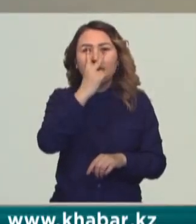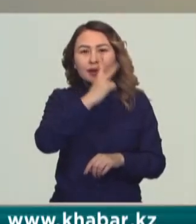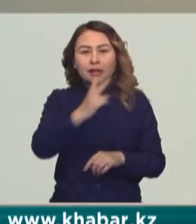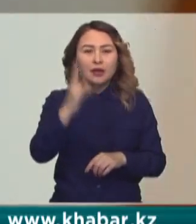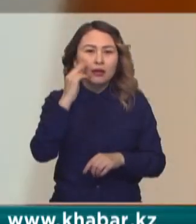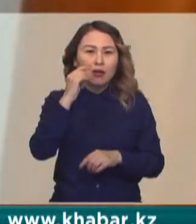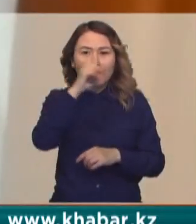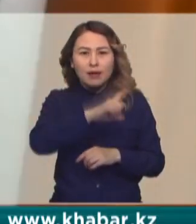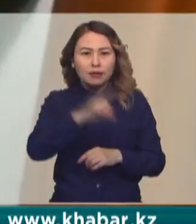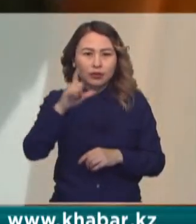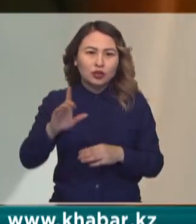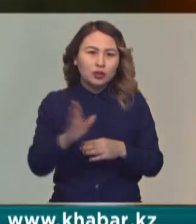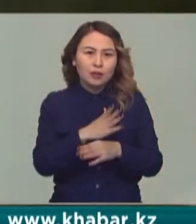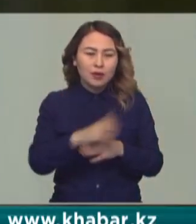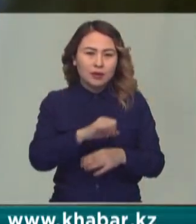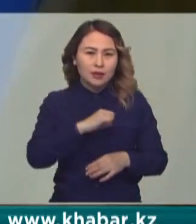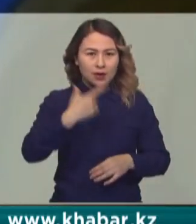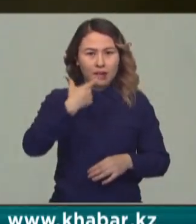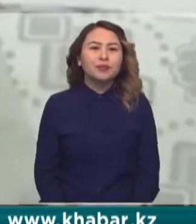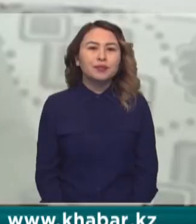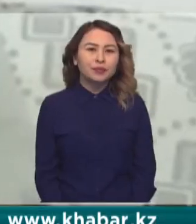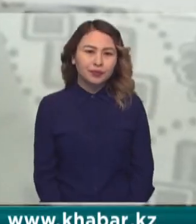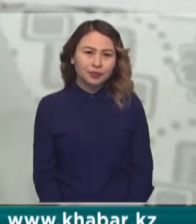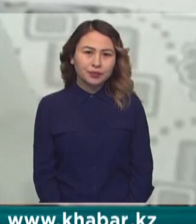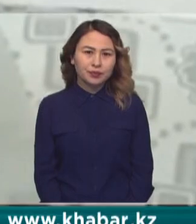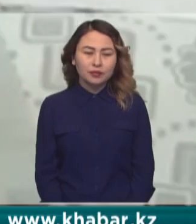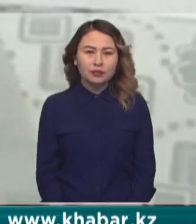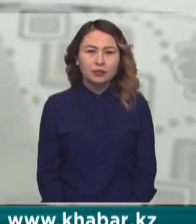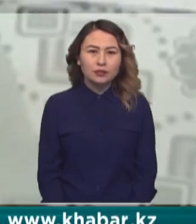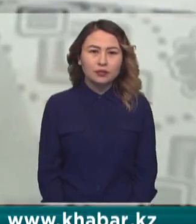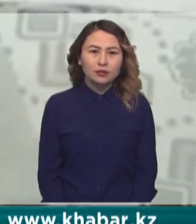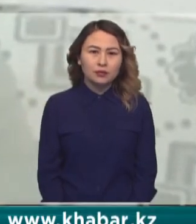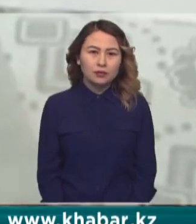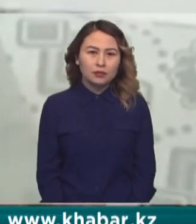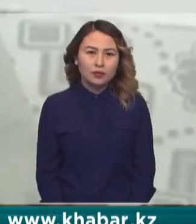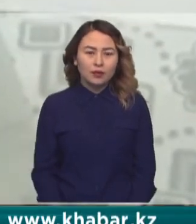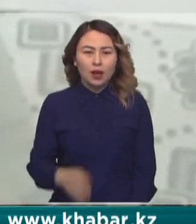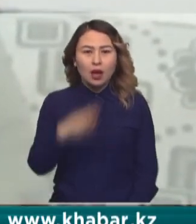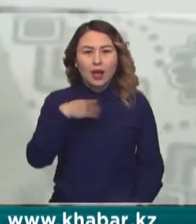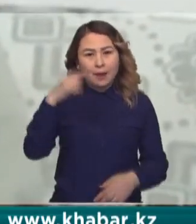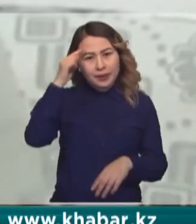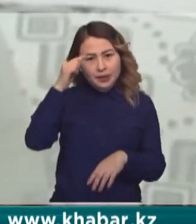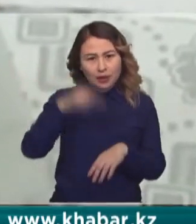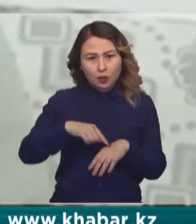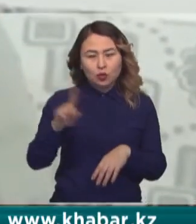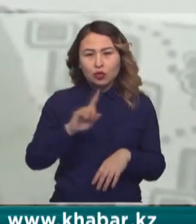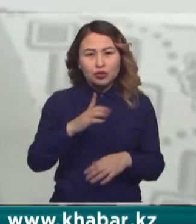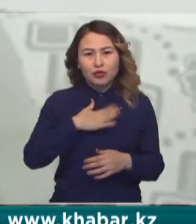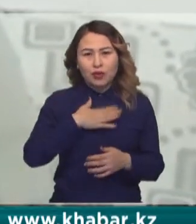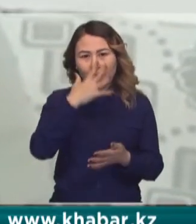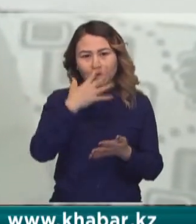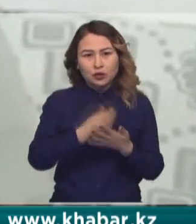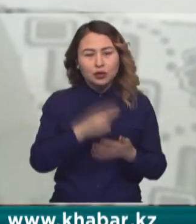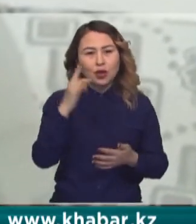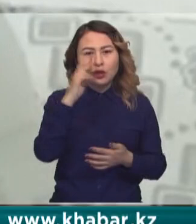сағаттарында видеодағы ер адамның жеке басы анықталды. Я признаю свою ошибку. Мен өз қатемді мойындаймын. 70-ке